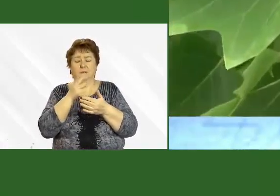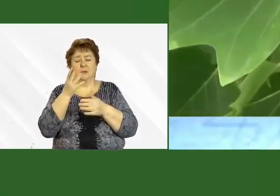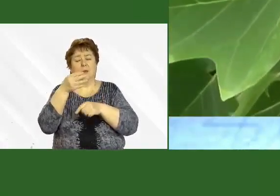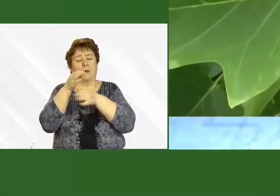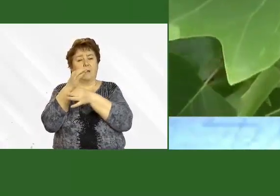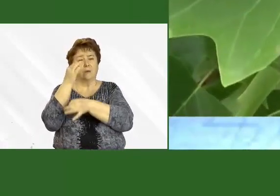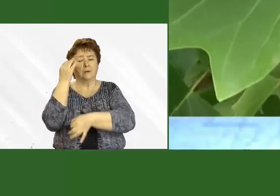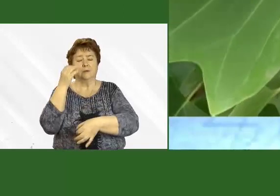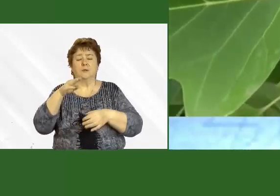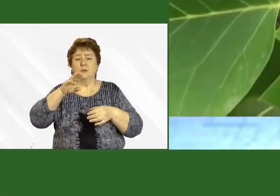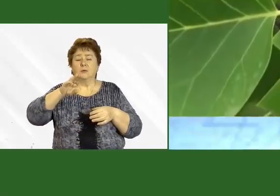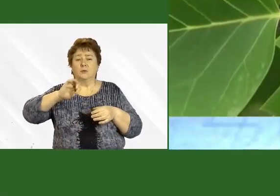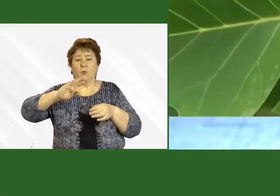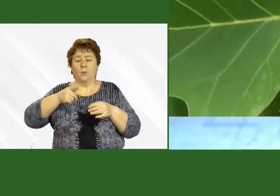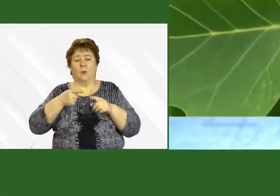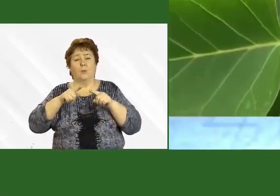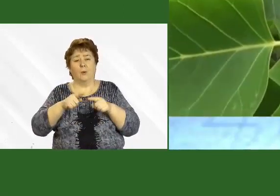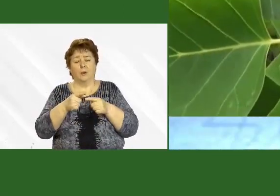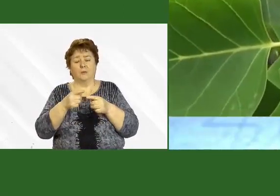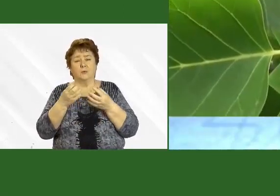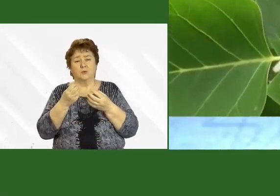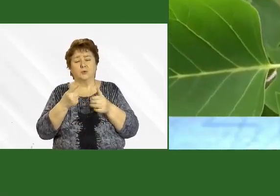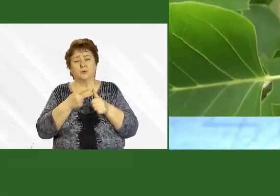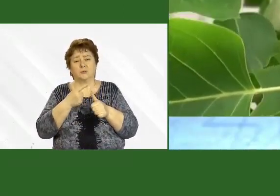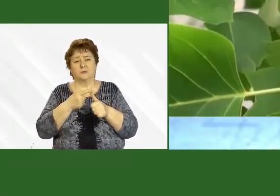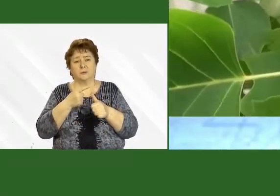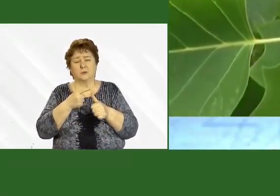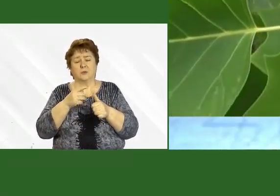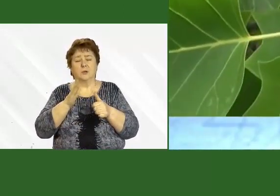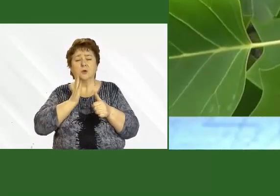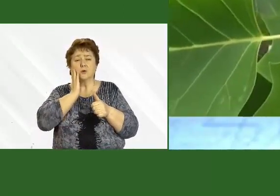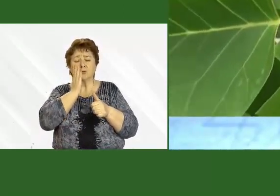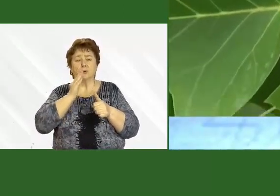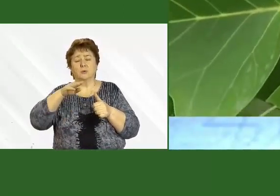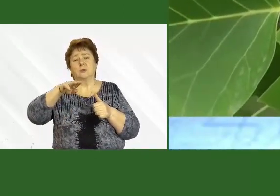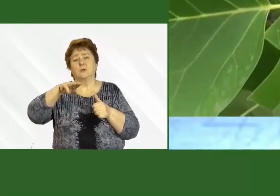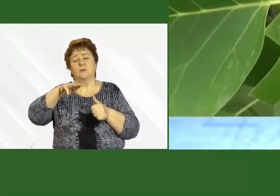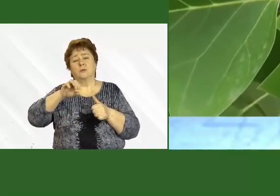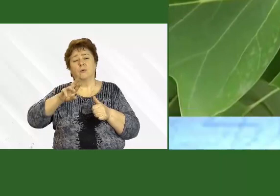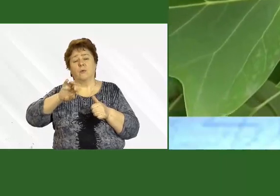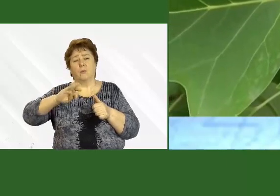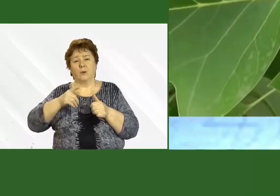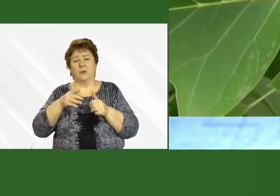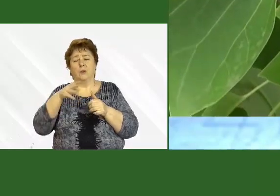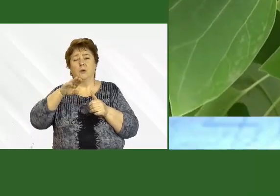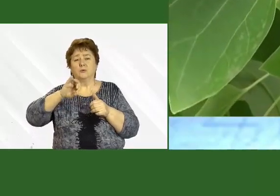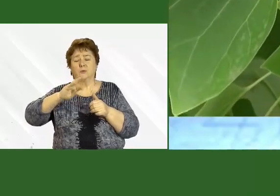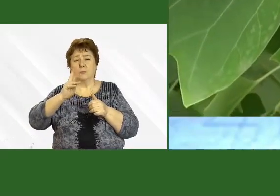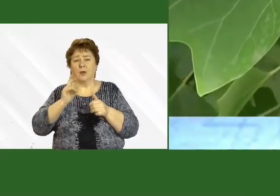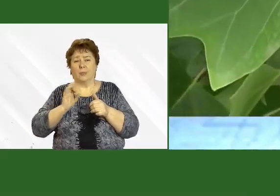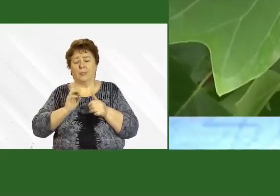древесину тополя поэтому его еще называют желтый топай тюльпанное дерево